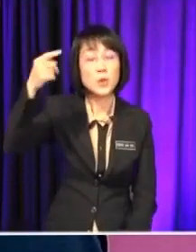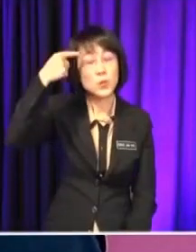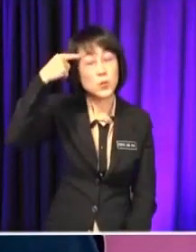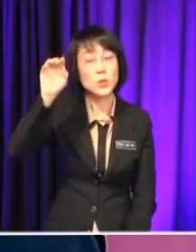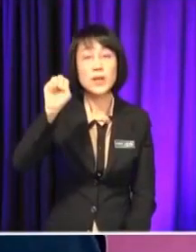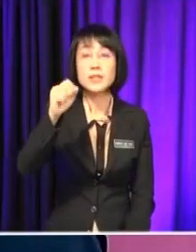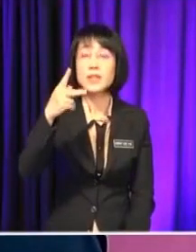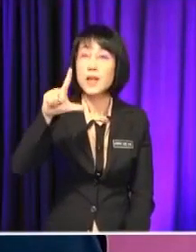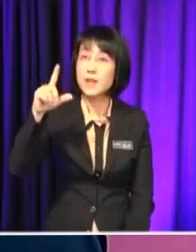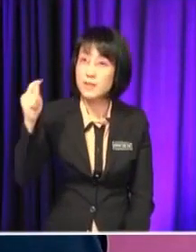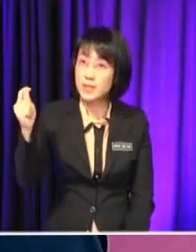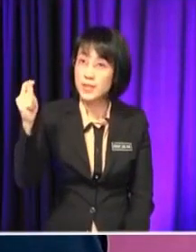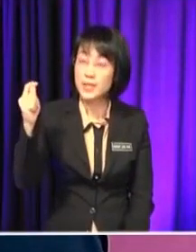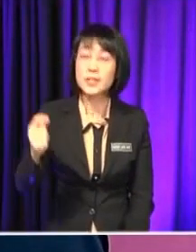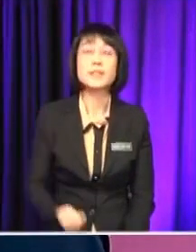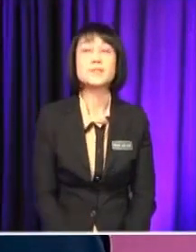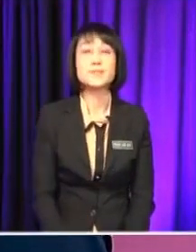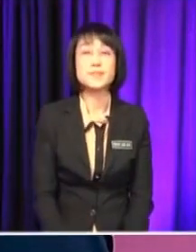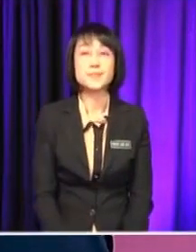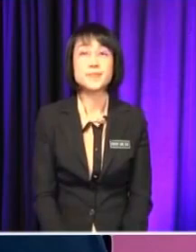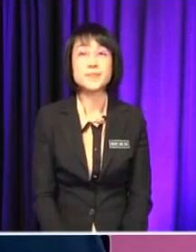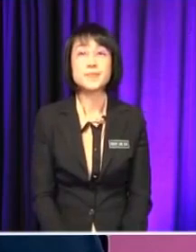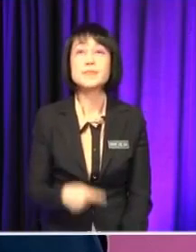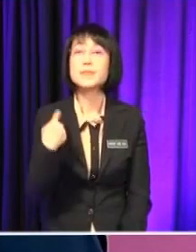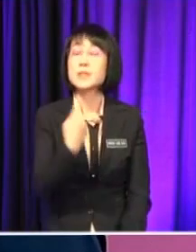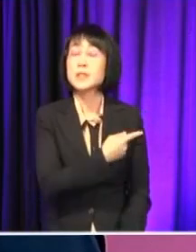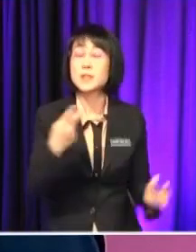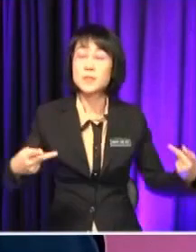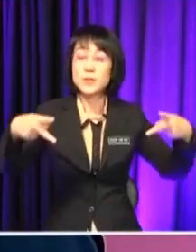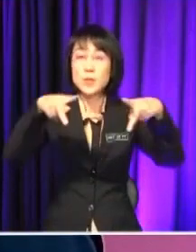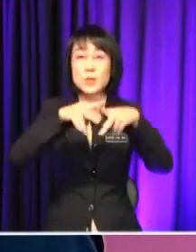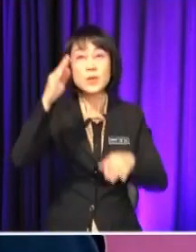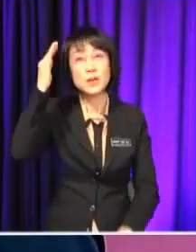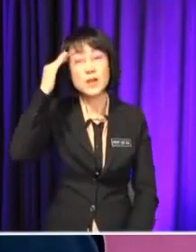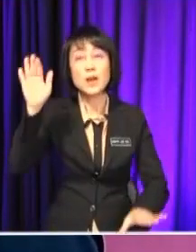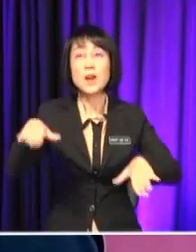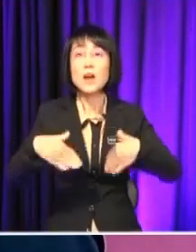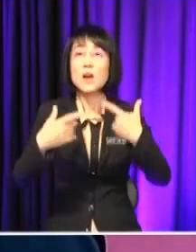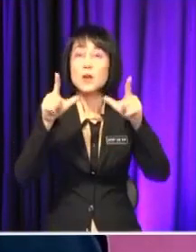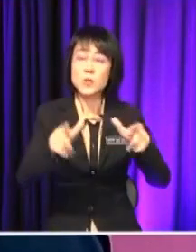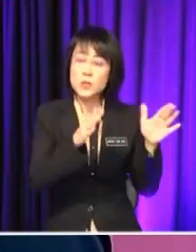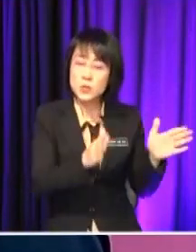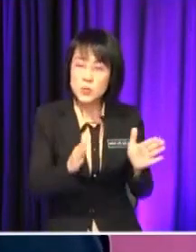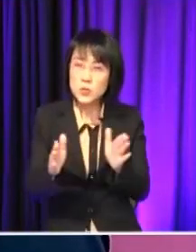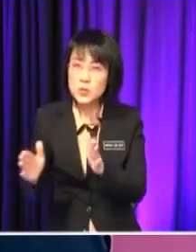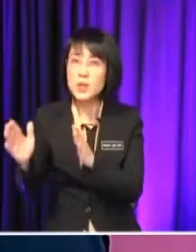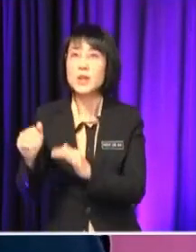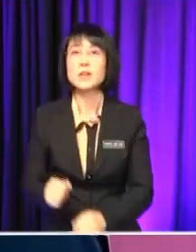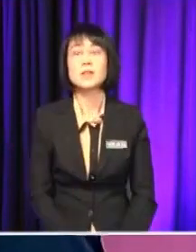dalam terhadap pemasangan ini juga kita perlu tahu macam mana letak susun aktornya